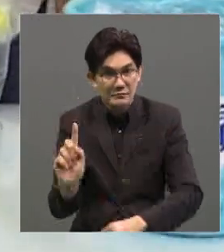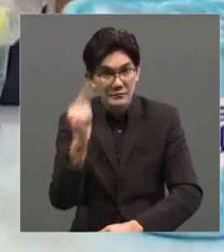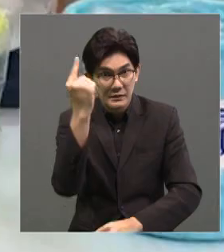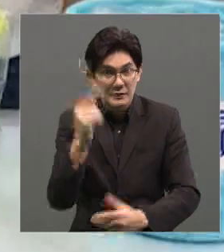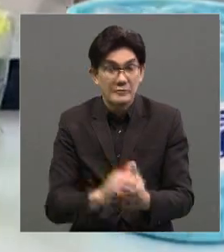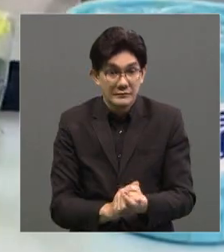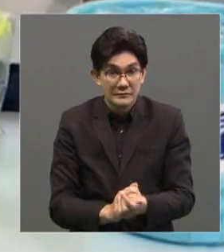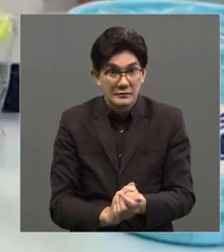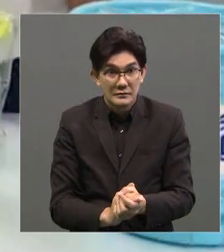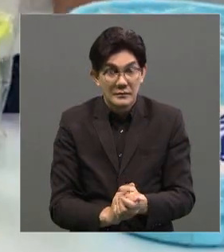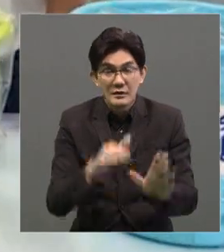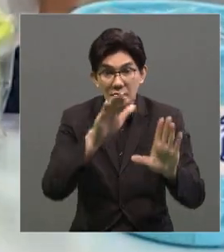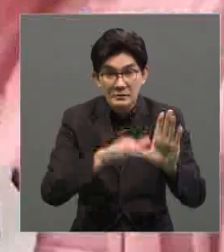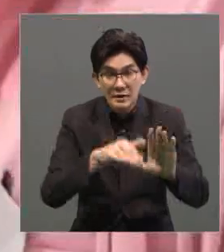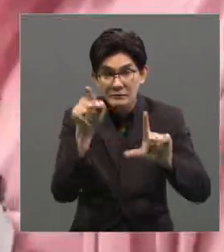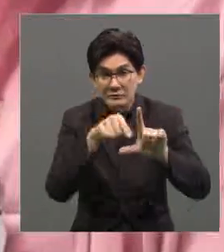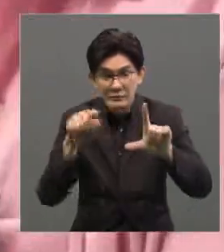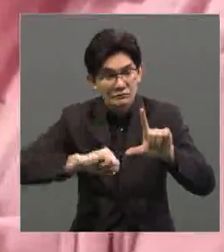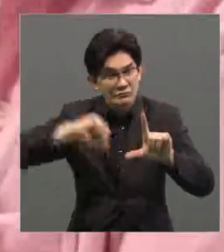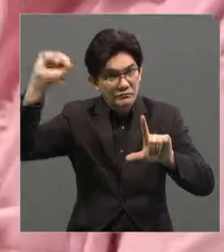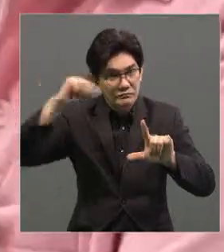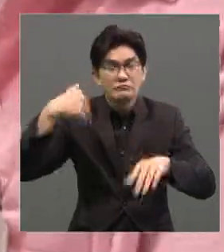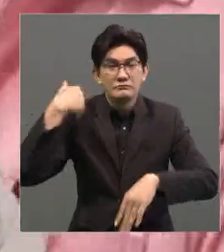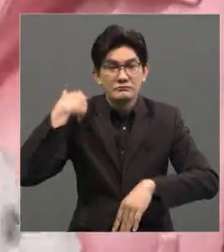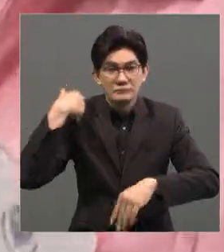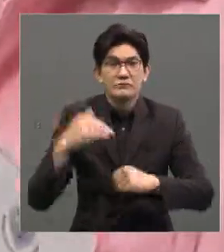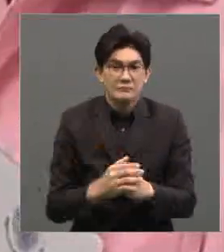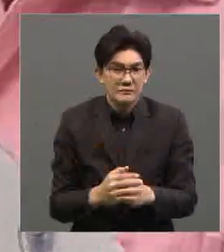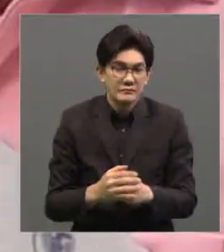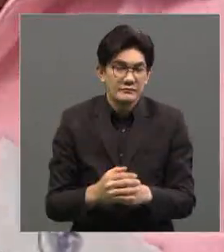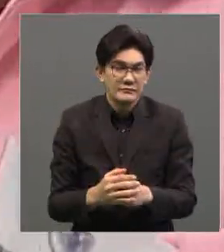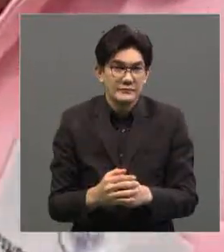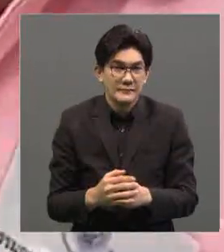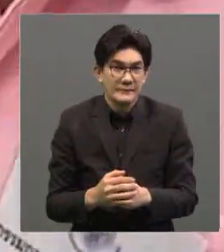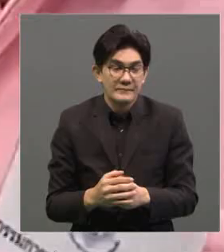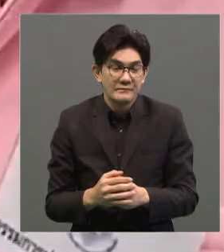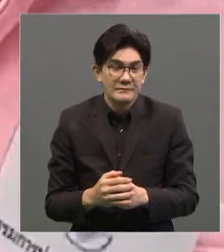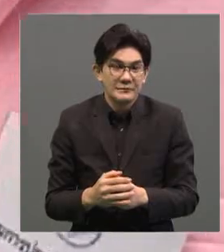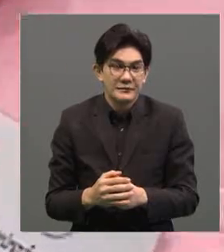ซึ่งหน่วยนี้ผู้สมัครพรรคก้าวไกลก็ชนะทิ้งห่างพรรคเพื่อไทยหลาย10คะแนนเลยค่ะ